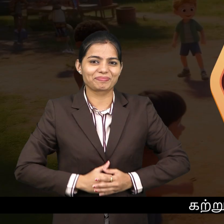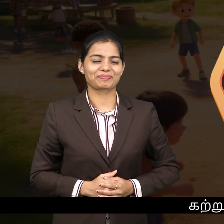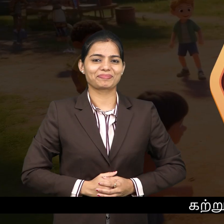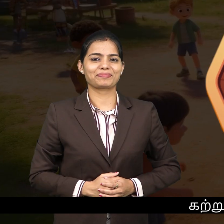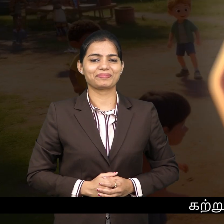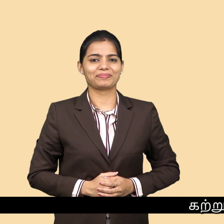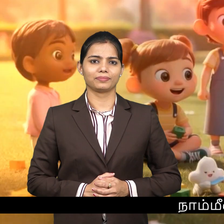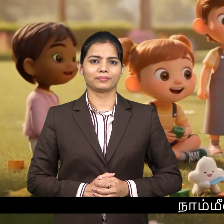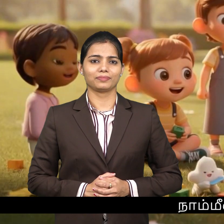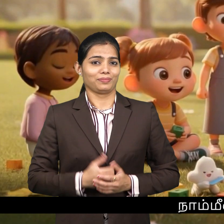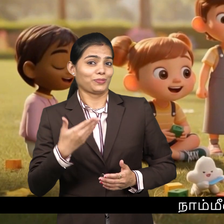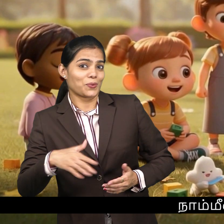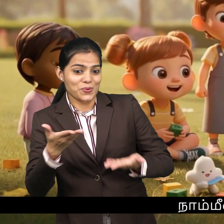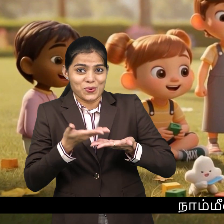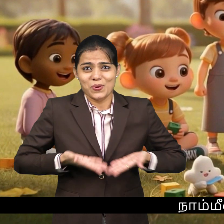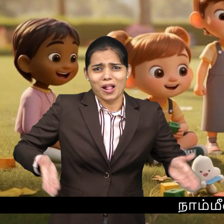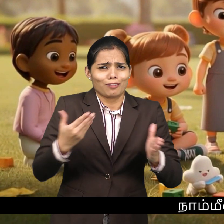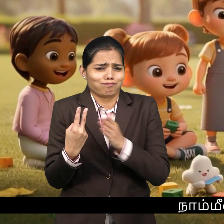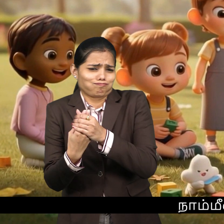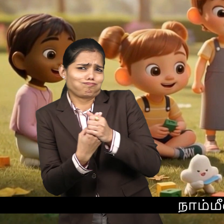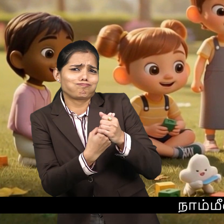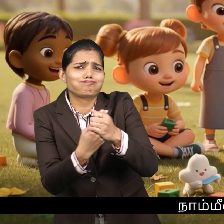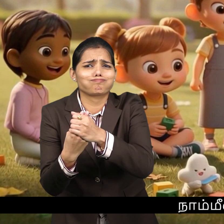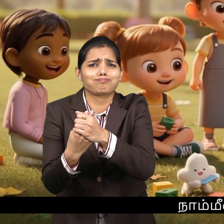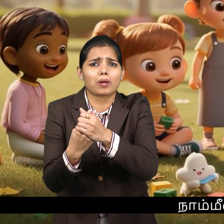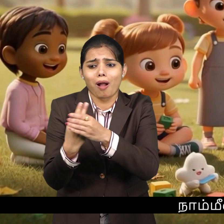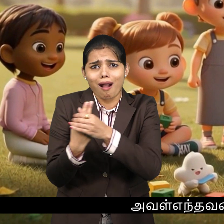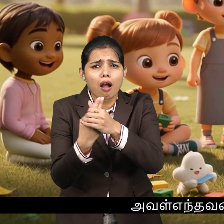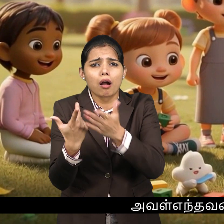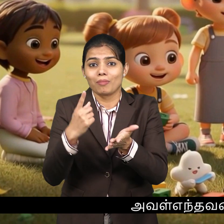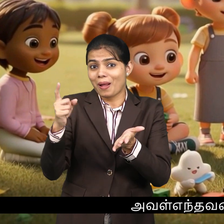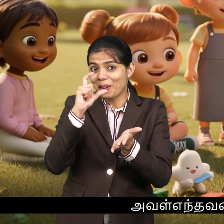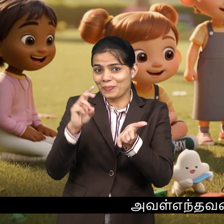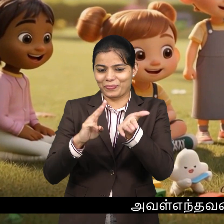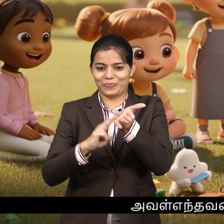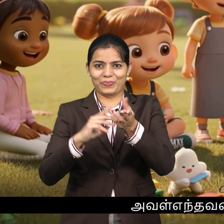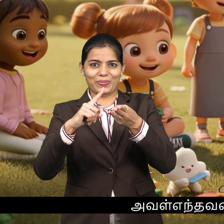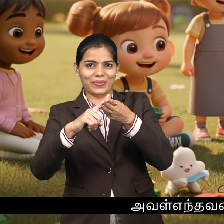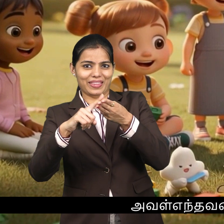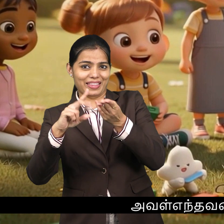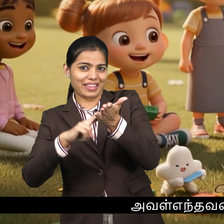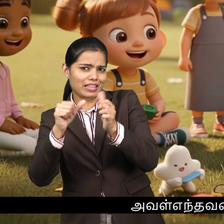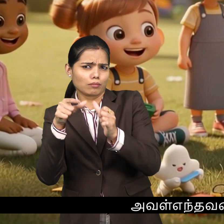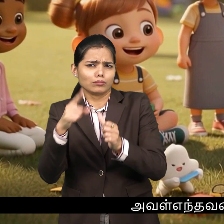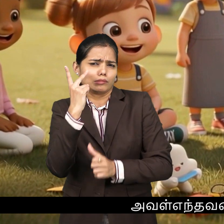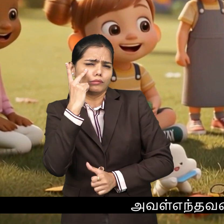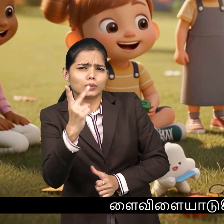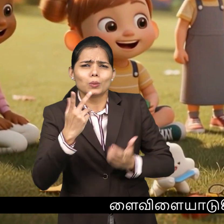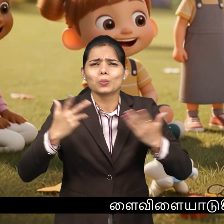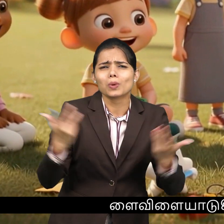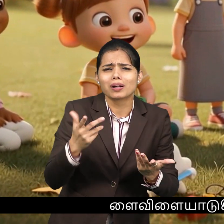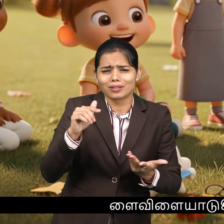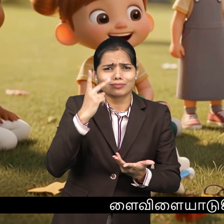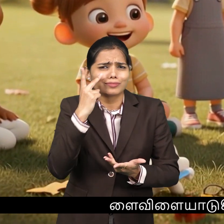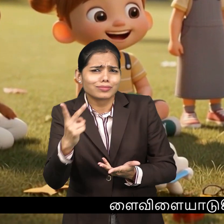கற்றுக்கொள்வோம். நாம் மீனாவுடன் சேர்ந்து அவள் எந்த வகையான விளையாட்டுகளை விளையாடுகிறாள்